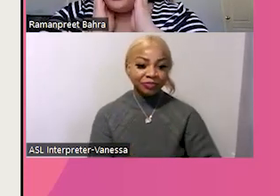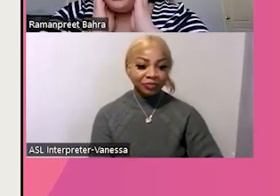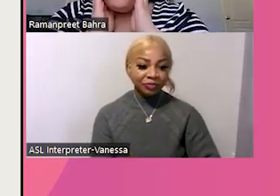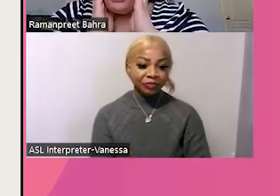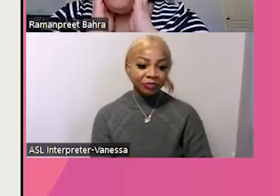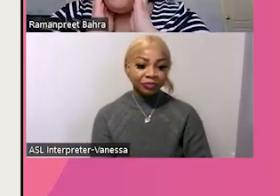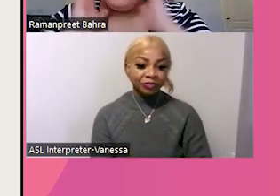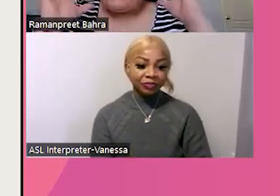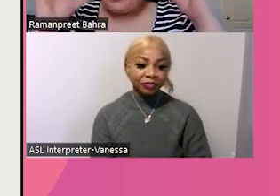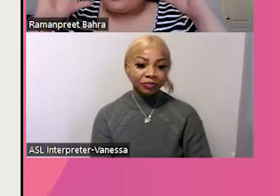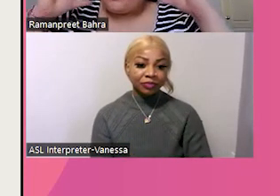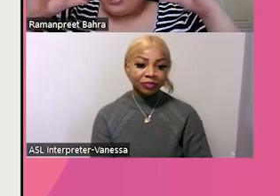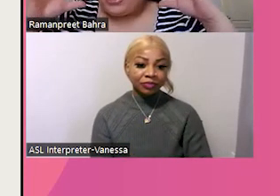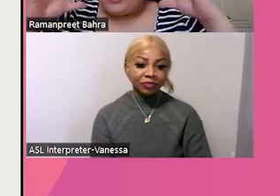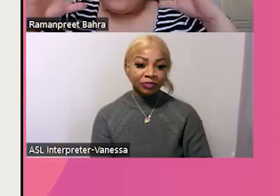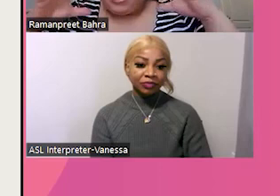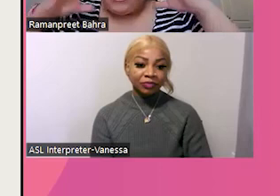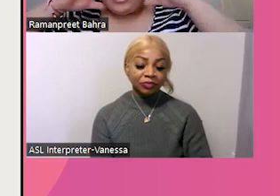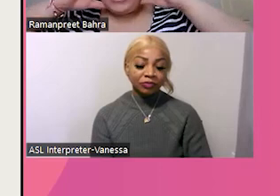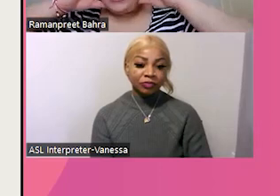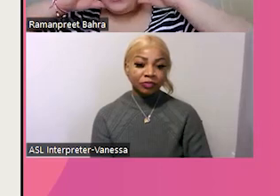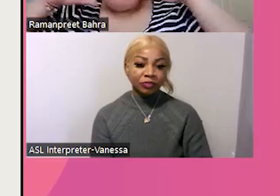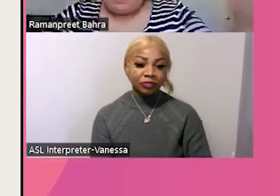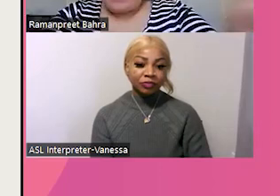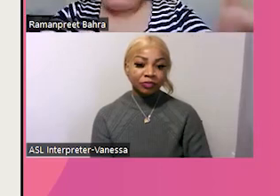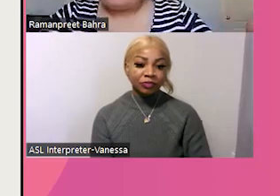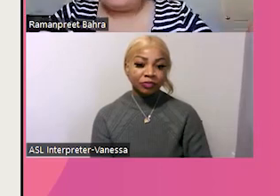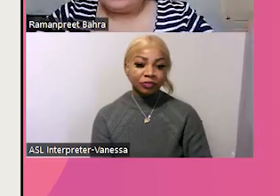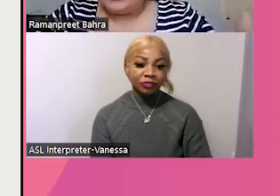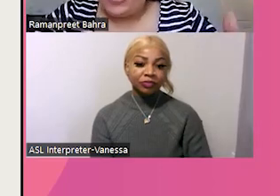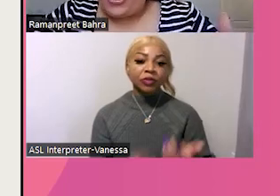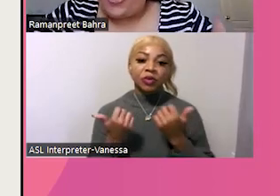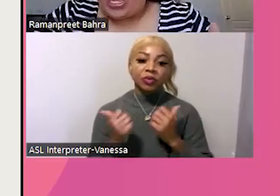d'accessibilité. Oui, nous tentions